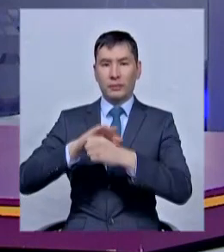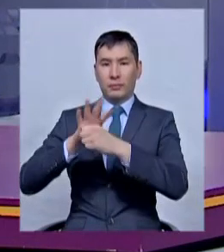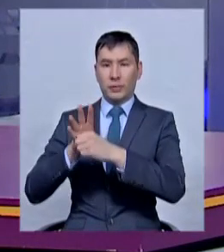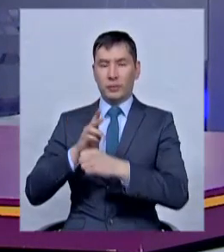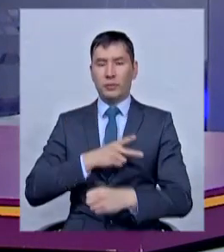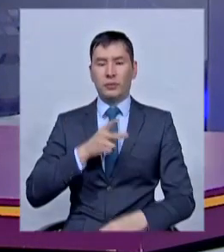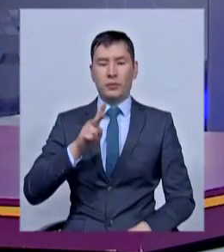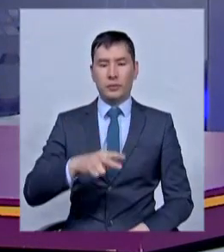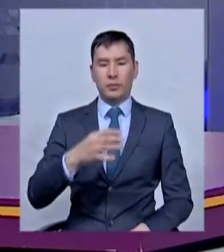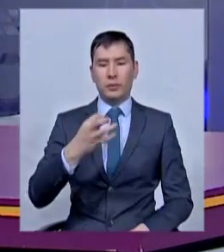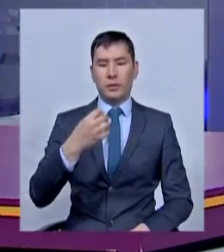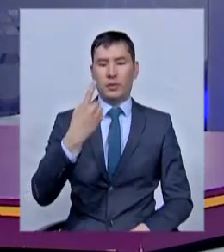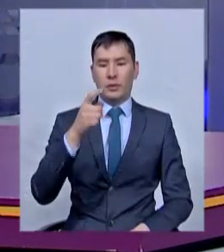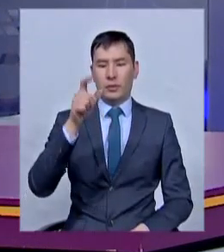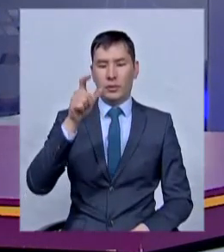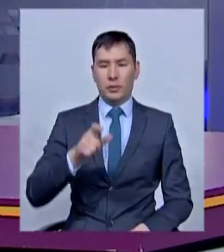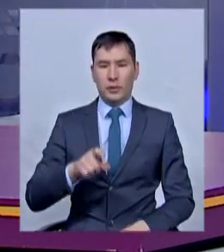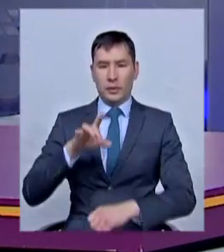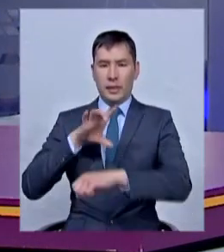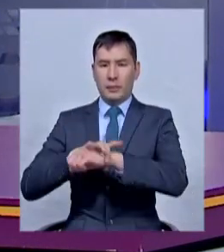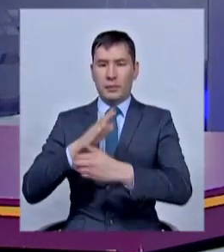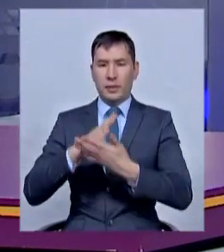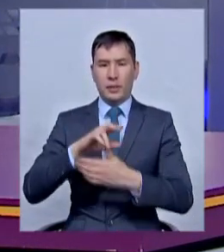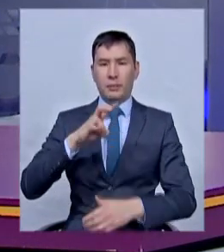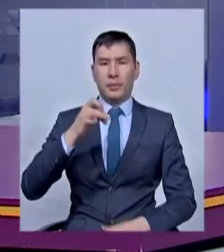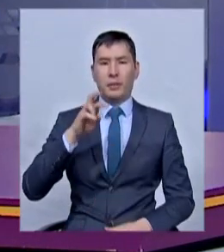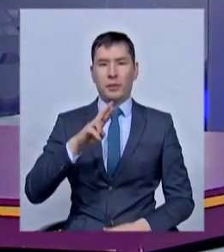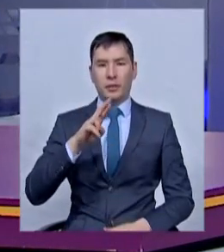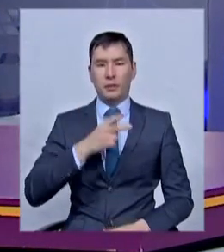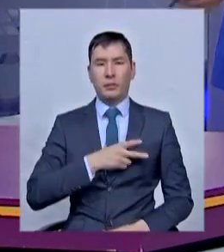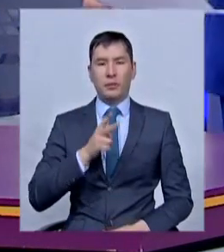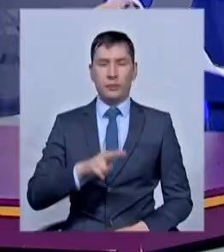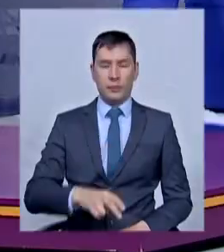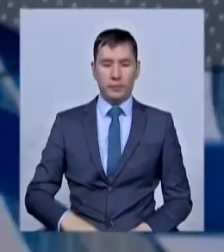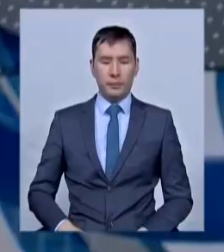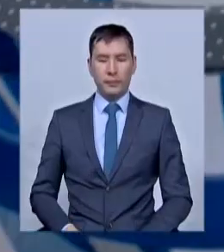адам коронавирустық инфекцияның белгілері бар, пневмониядан мерт болған.